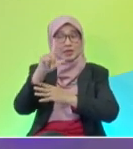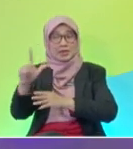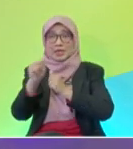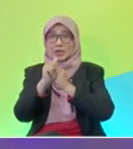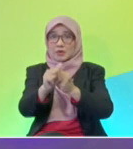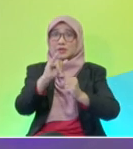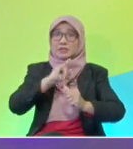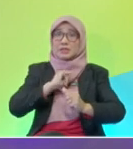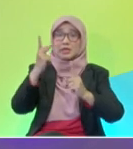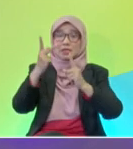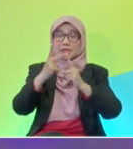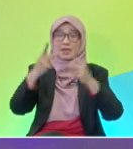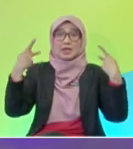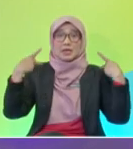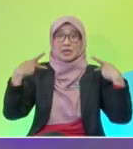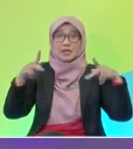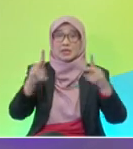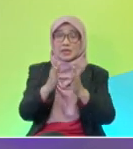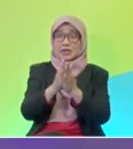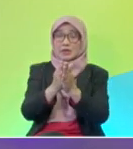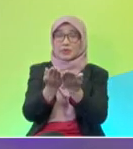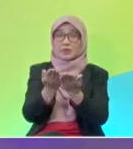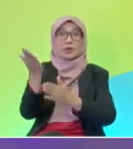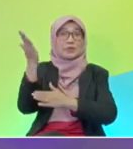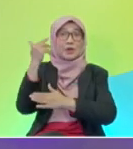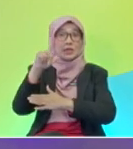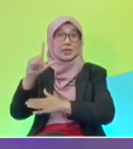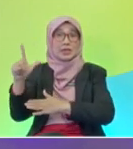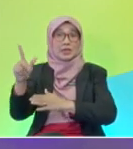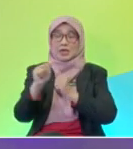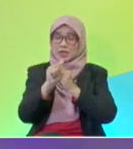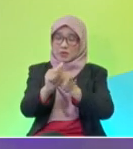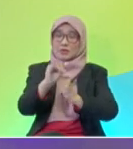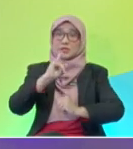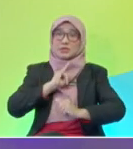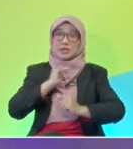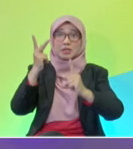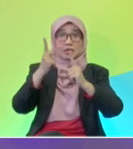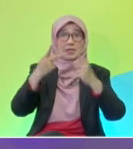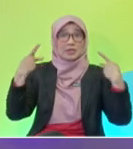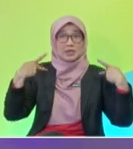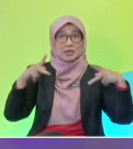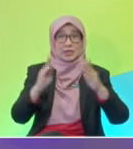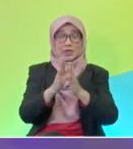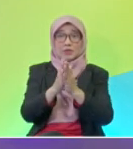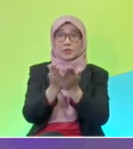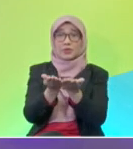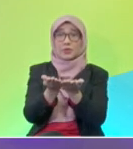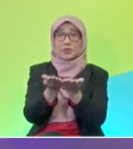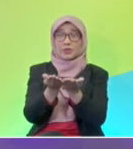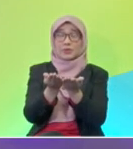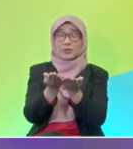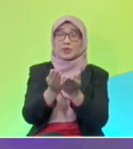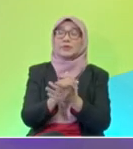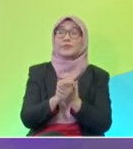ke kedai buku ayat suruhan Marilah ikut saya ke kedai buku Cikgu tak bahu pilih